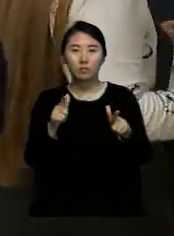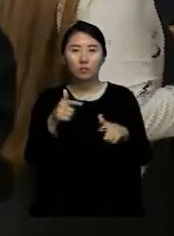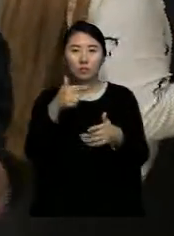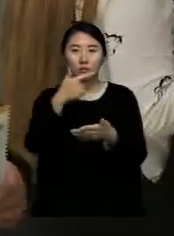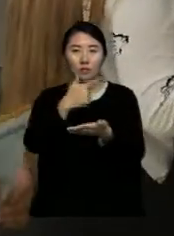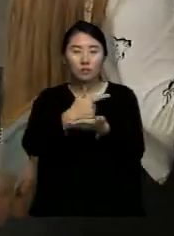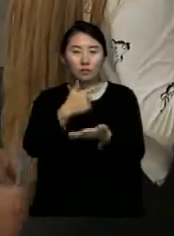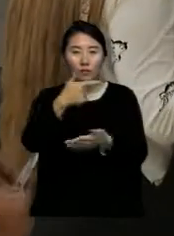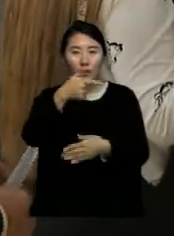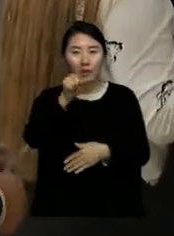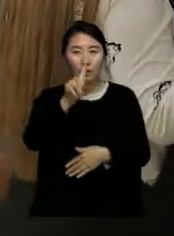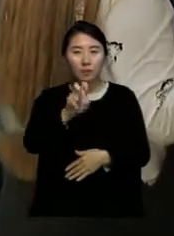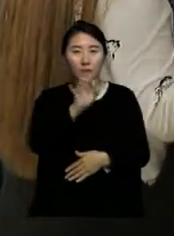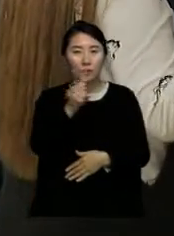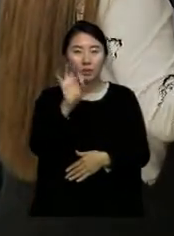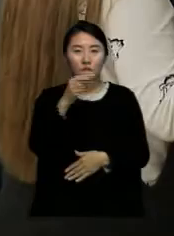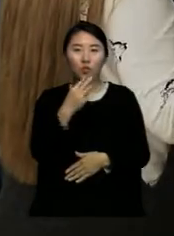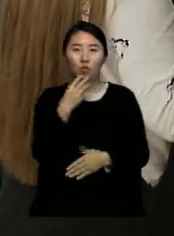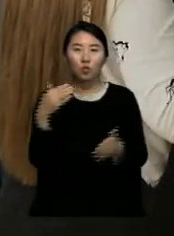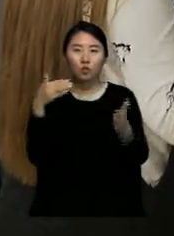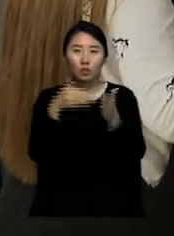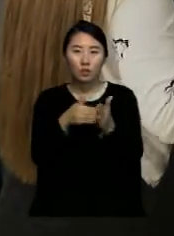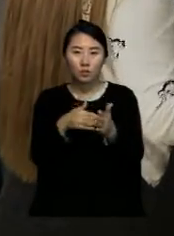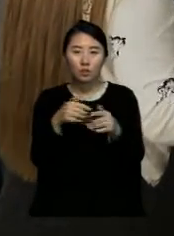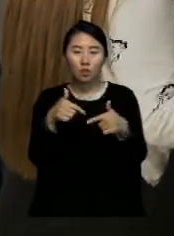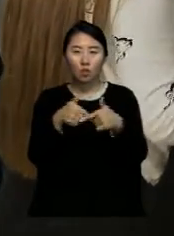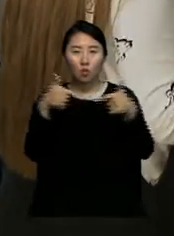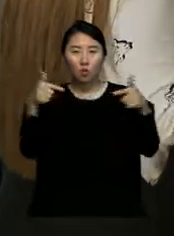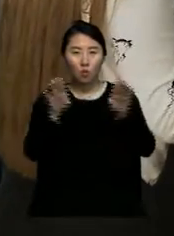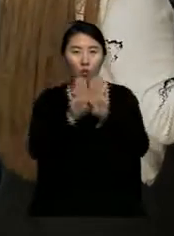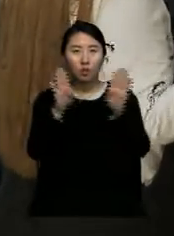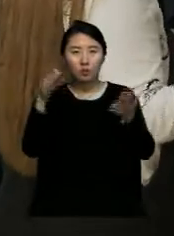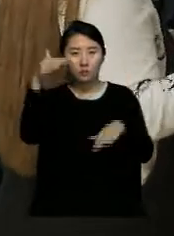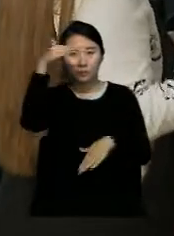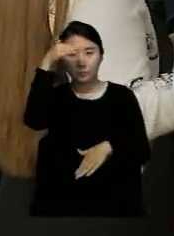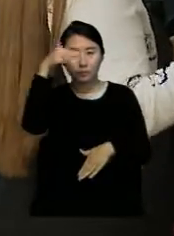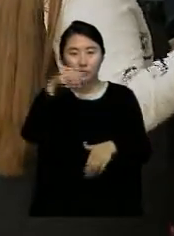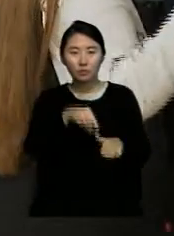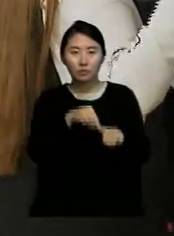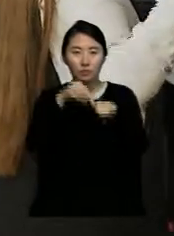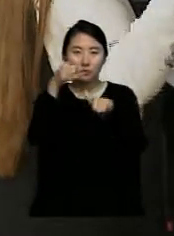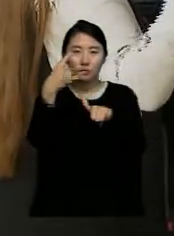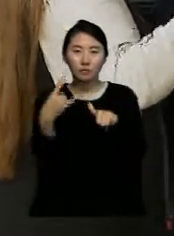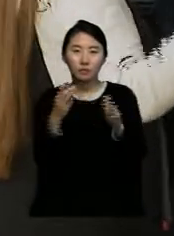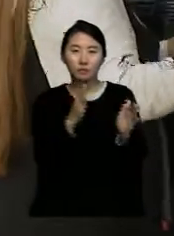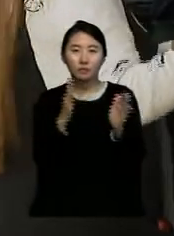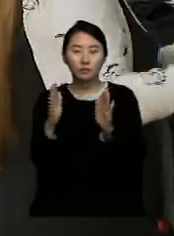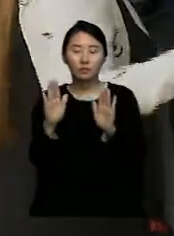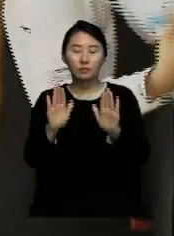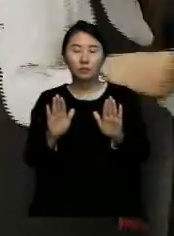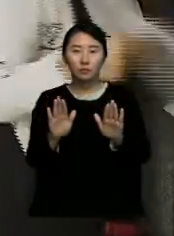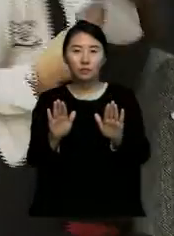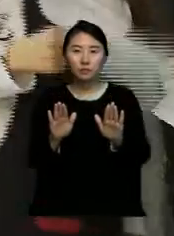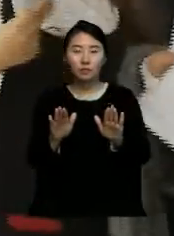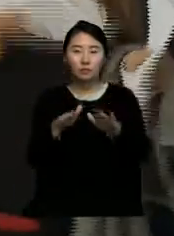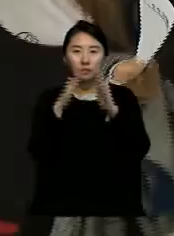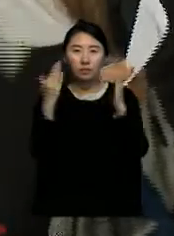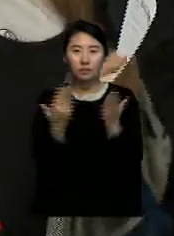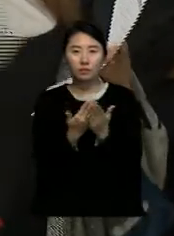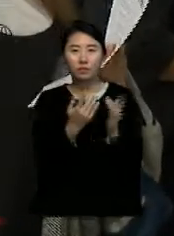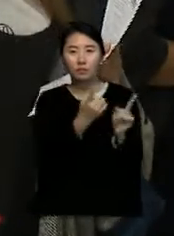남양주, 서울시 지역까지 이렇게 확대를 해서 취업박람회를 준비했습니다. 이번 취업박람회는 전